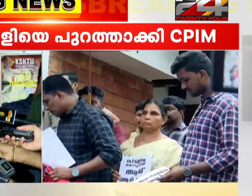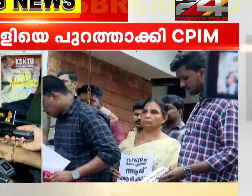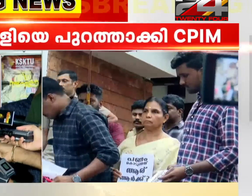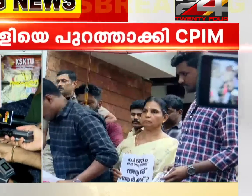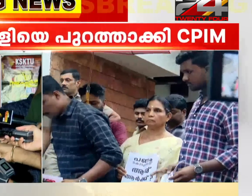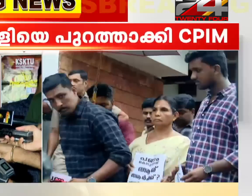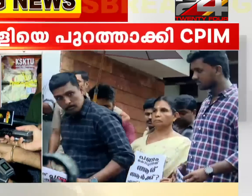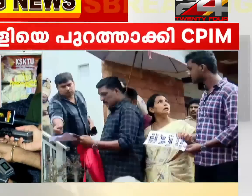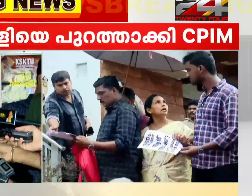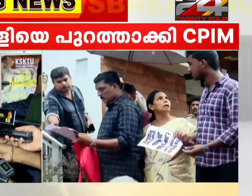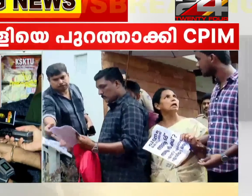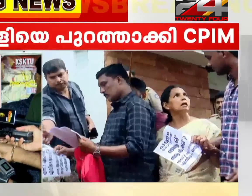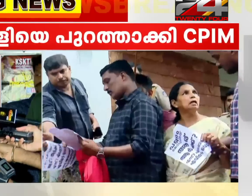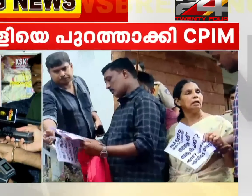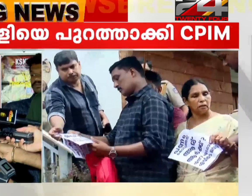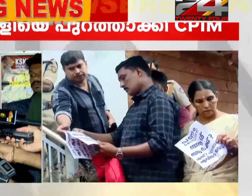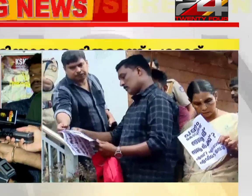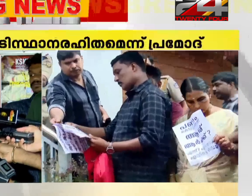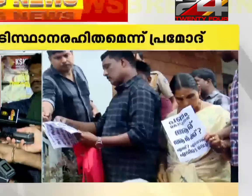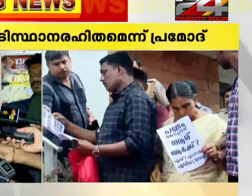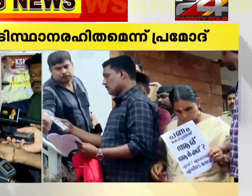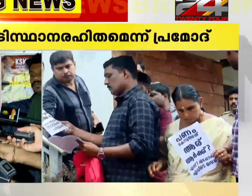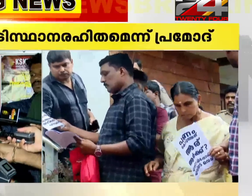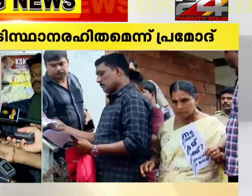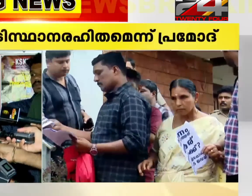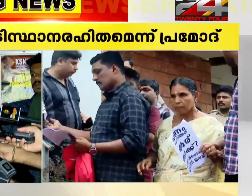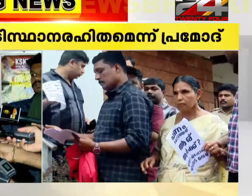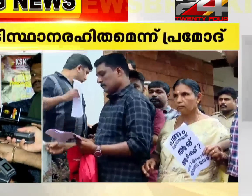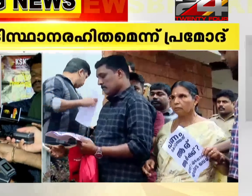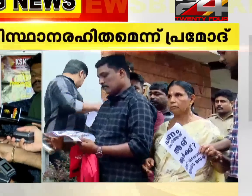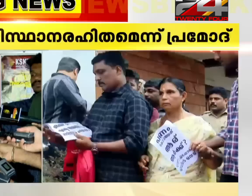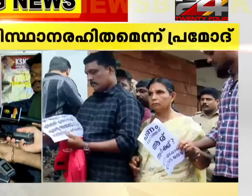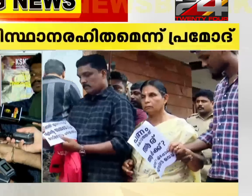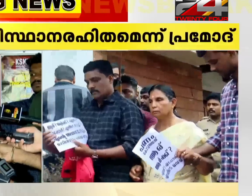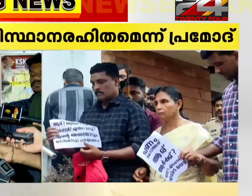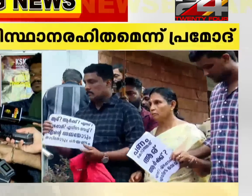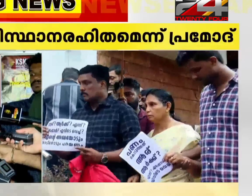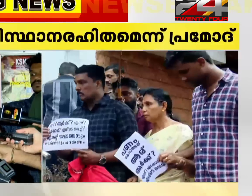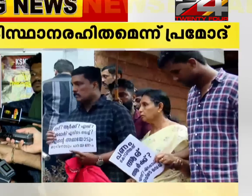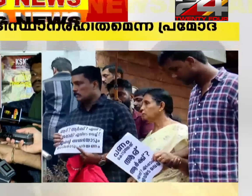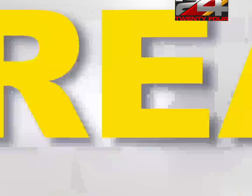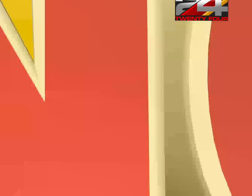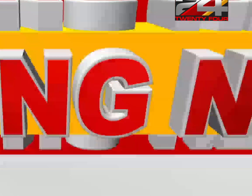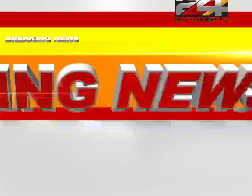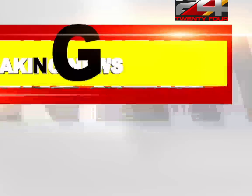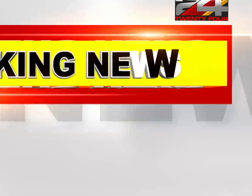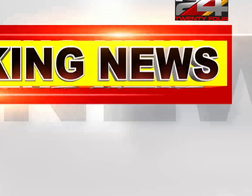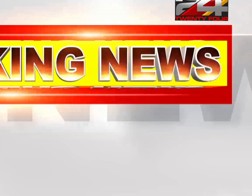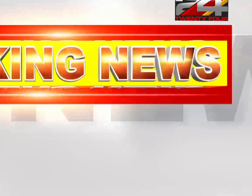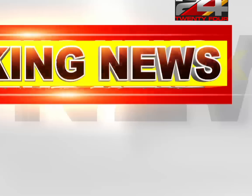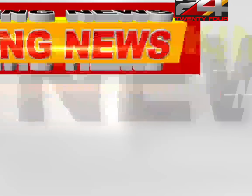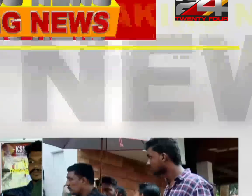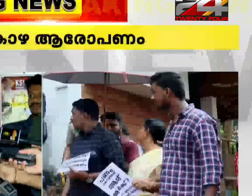കമ്മിറ്റിക്കകത്ത് ഞങ്ങളത് വിശദീകരിച്ച് റിപ്പോർട്ട് ചെയ്യുകയും ചെയ്തിട്ടുണ്ട്. എല്ലാ കാര്യങ്ങളും നിങ്ങൾ പിന്നെ ഈ കൊടുത്തിട്ടുള്ള